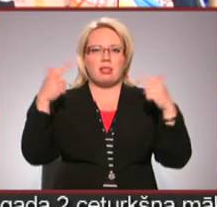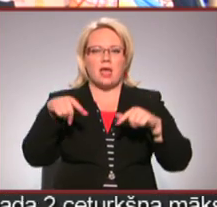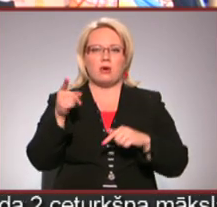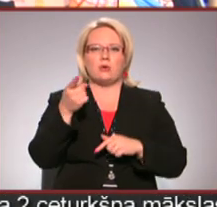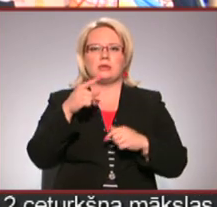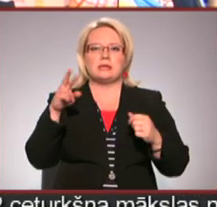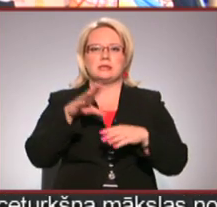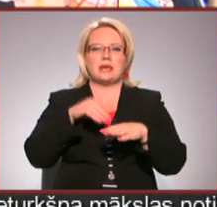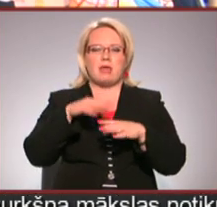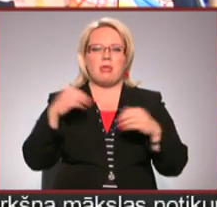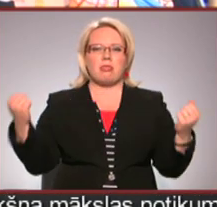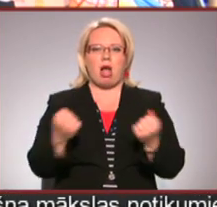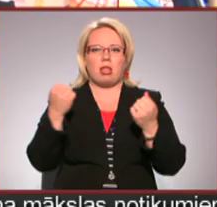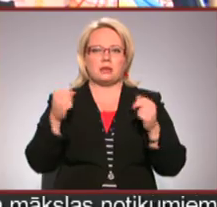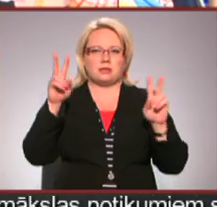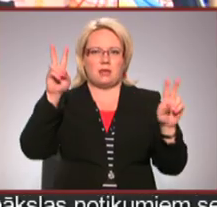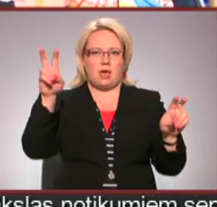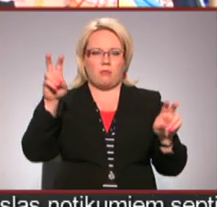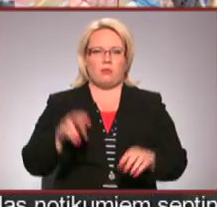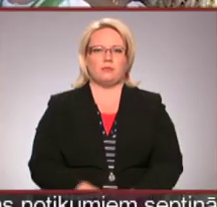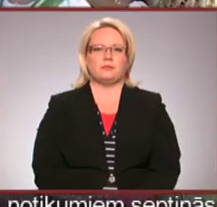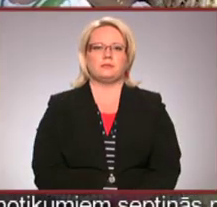sīna talkas tēmu.